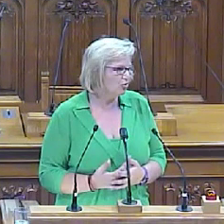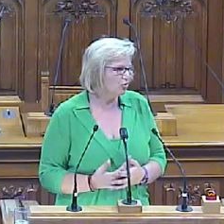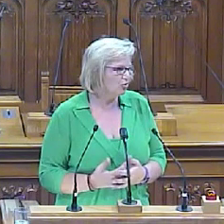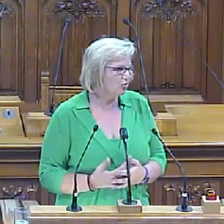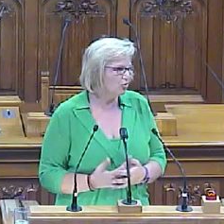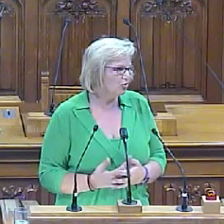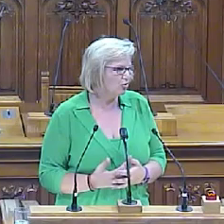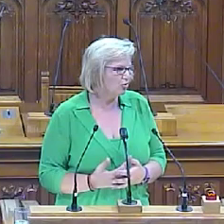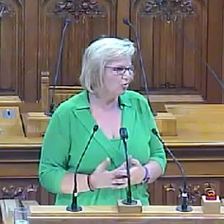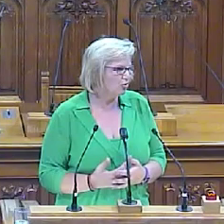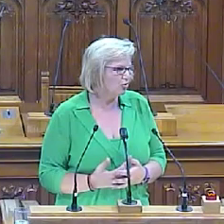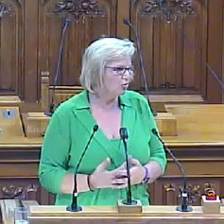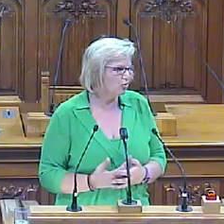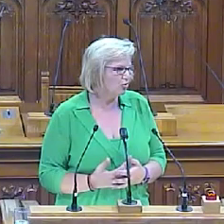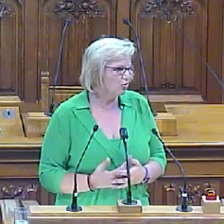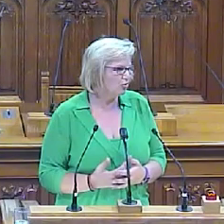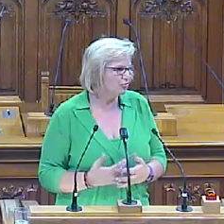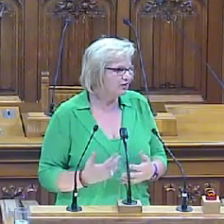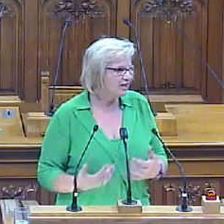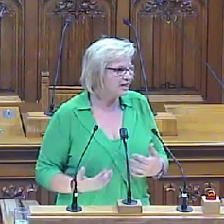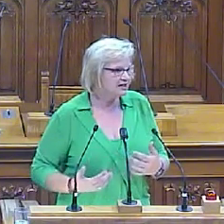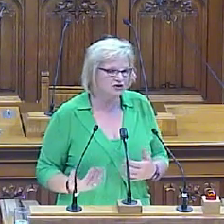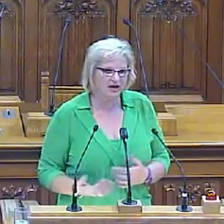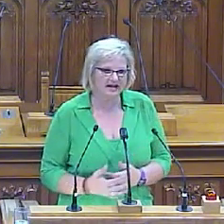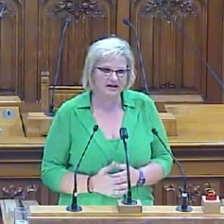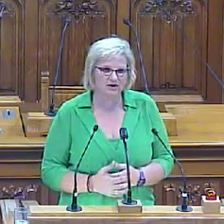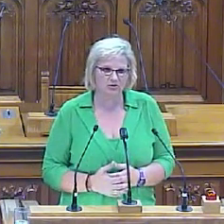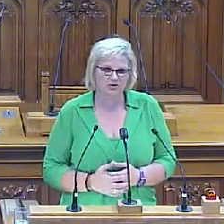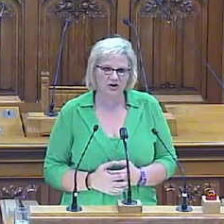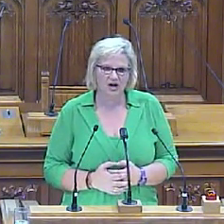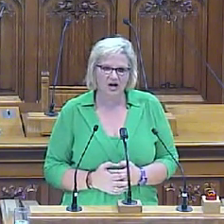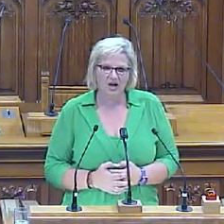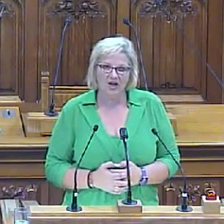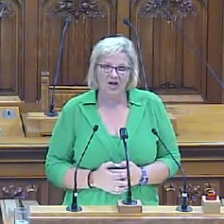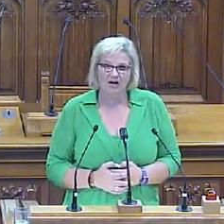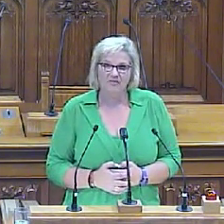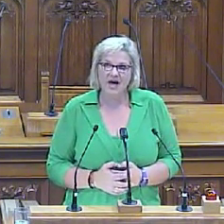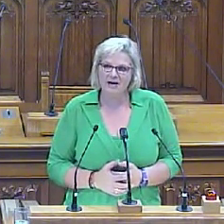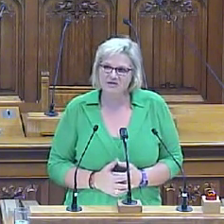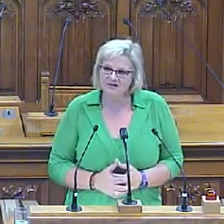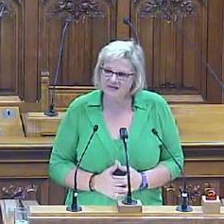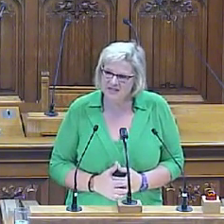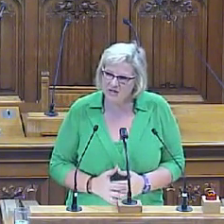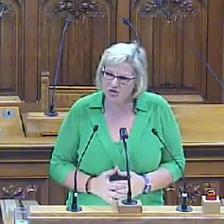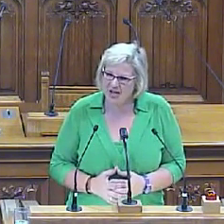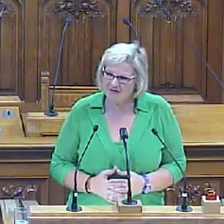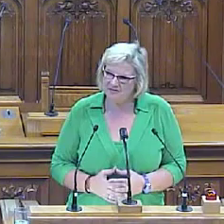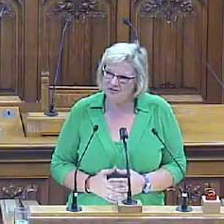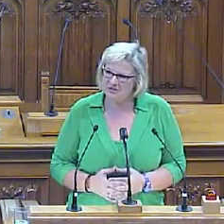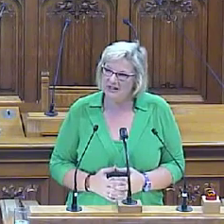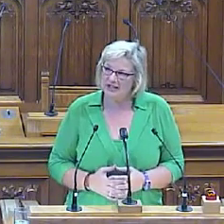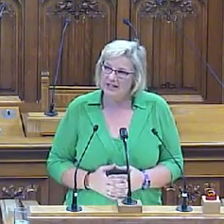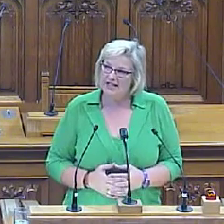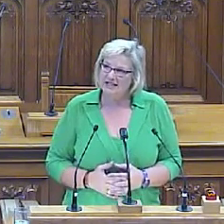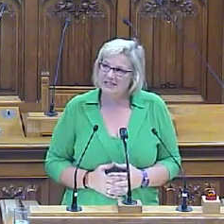ist. Und dass man mit dieser Veränderung oft wirklich nicht zurande kommt. Wir haben es in Wien